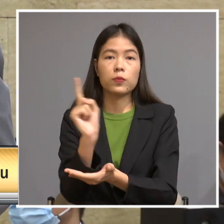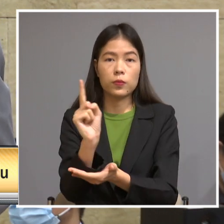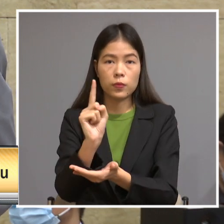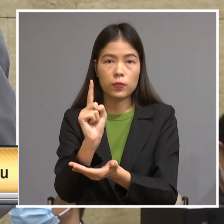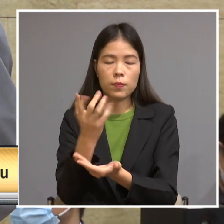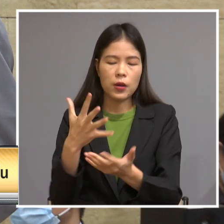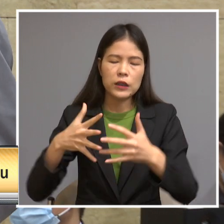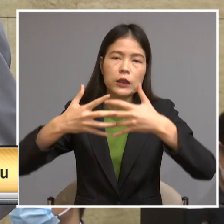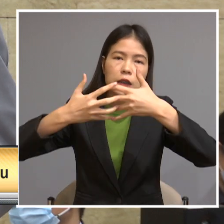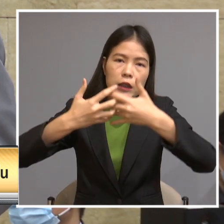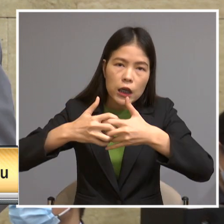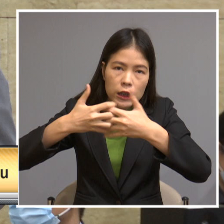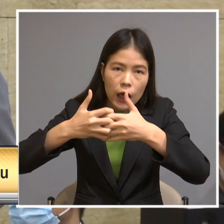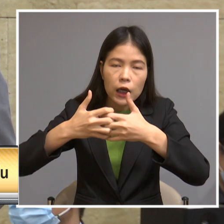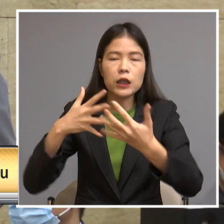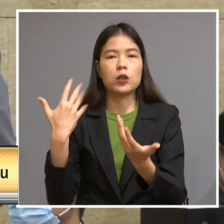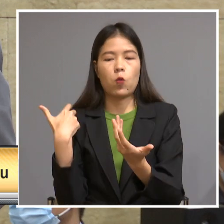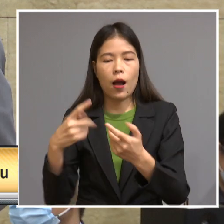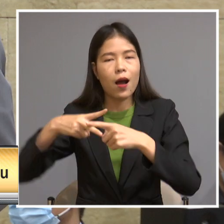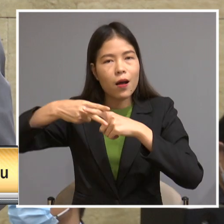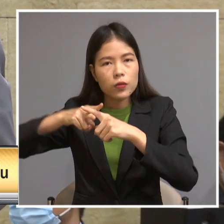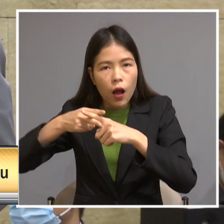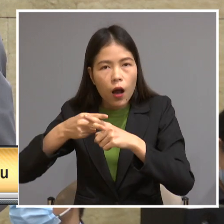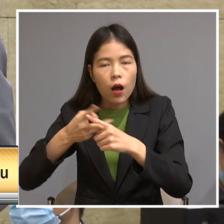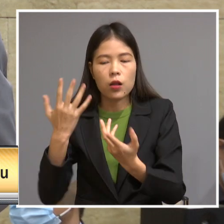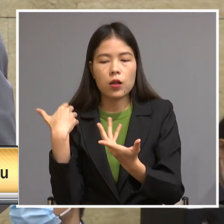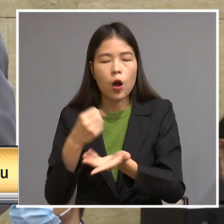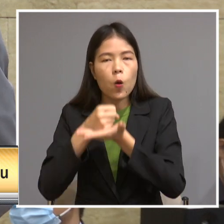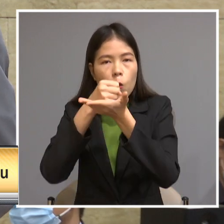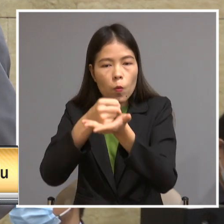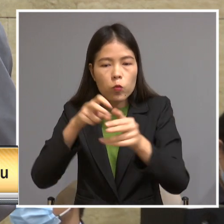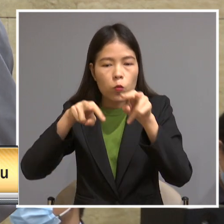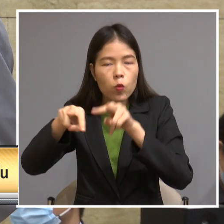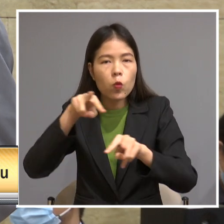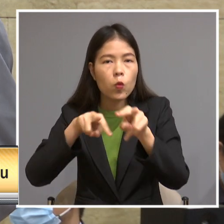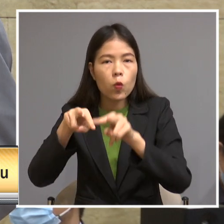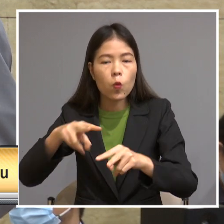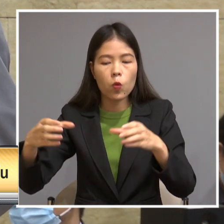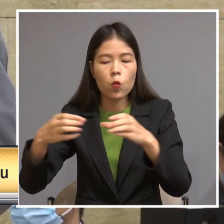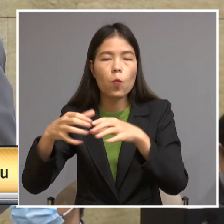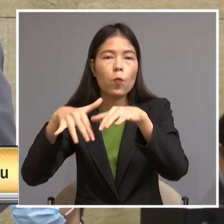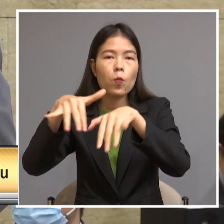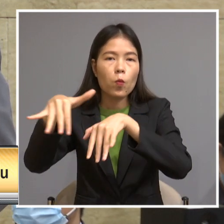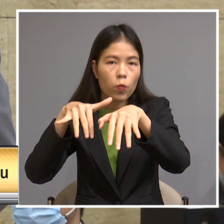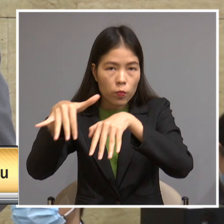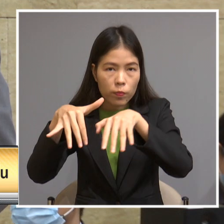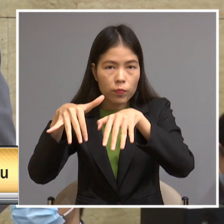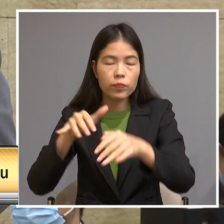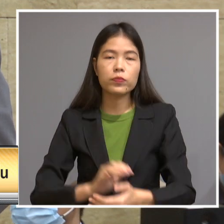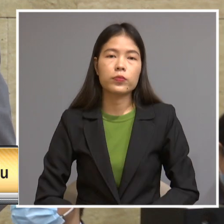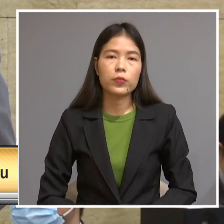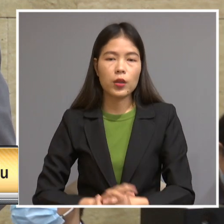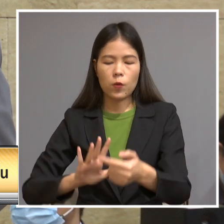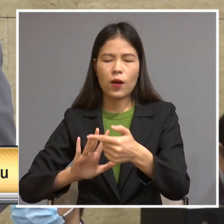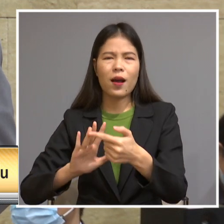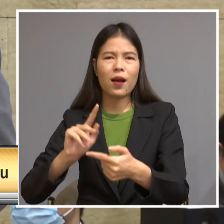เครื่องจัด หรือการเดำเนนการใดเพื่อให้ทางท้องถิ่นโดยเทศenasบานบึเลย ใื่นการ